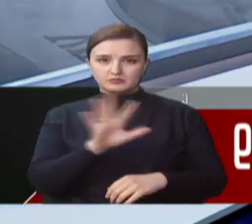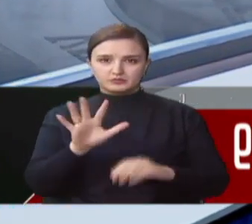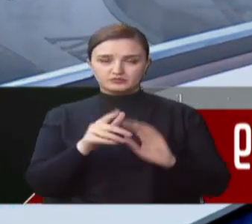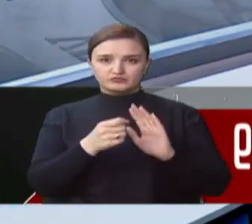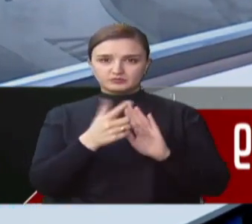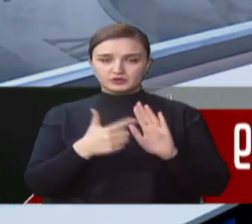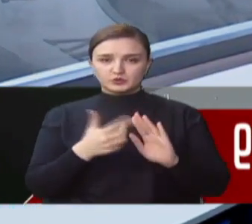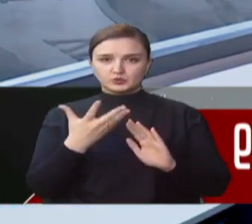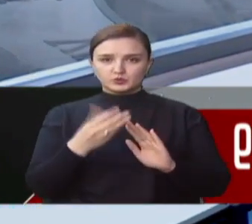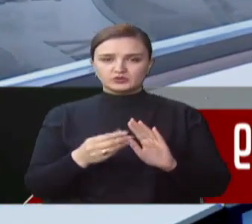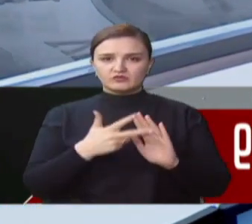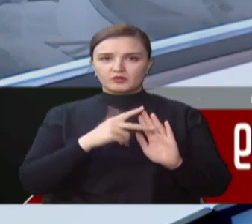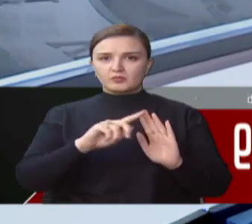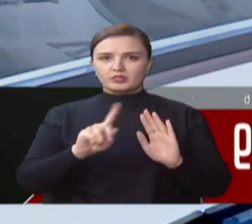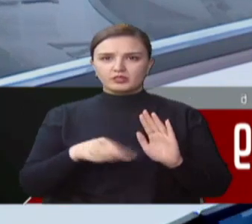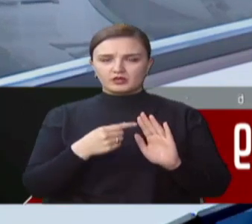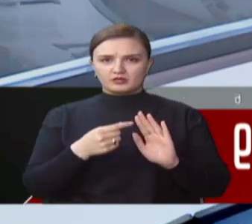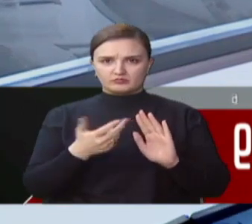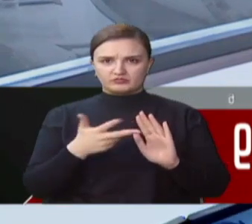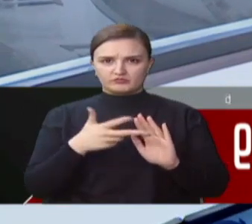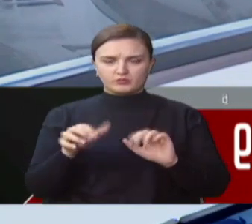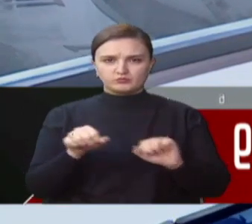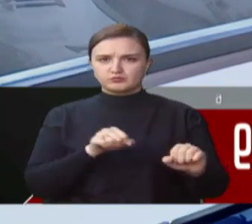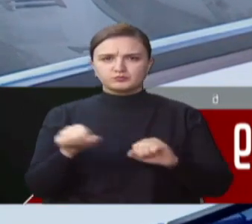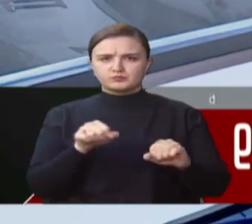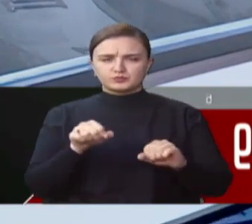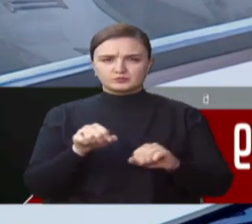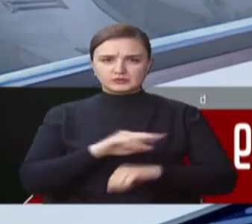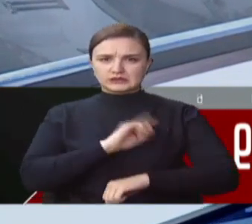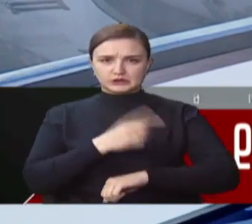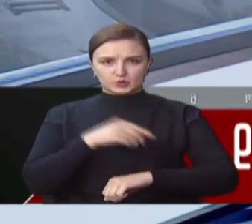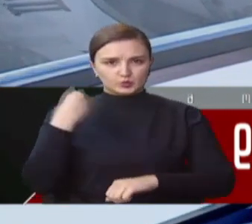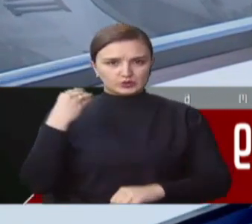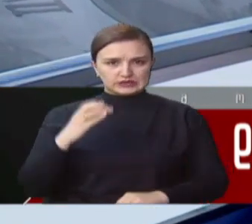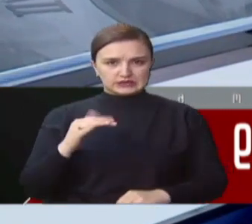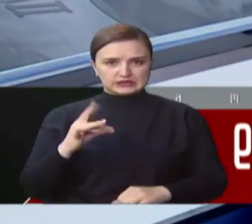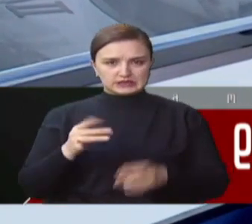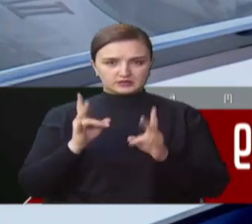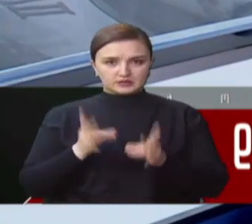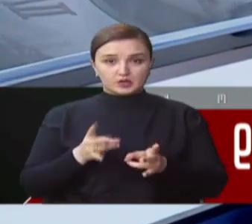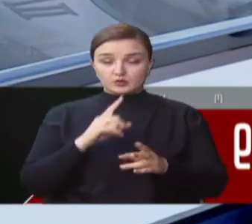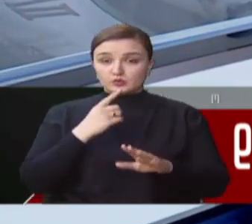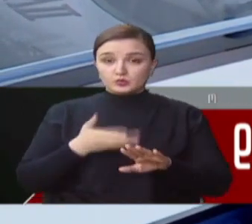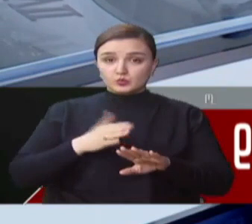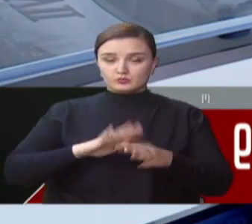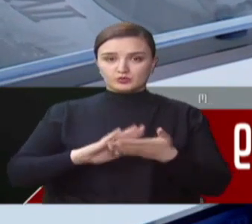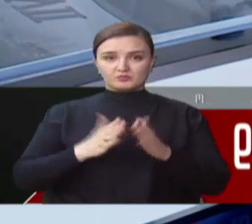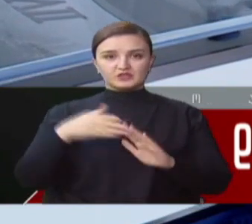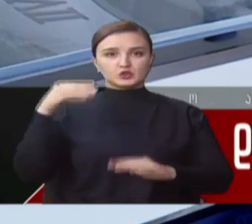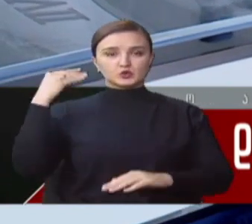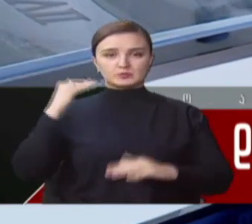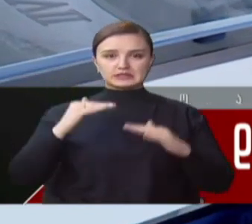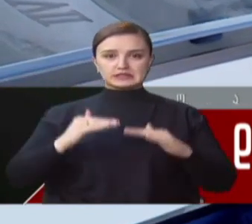8.7 magnitudis simzlavris mitisdras Turketsa da Siriashi umdzimesi shedegebi moxva. Ganzakutrebit rtuli vitarebaa Turketis